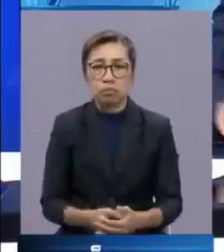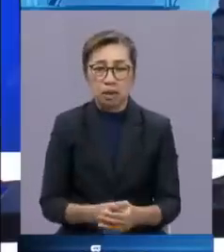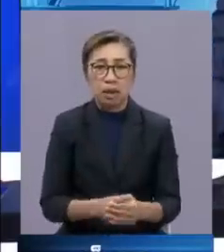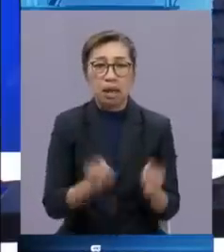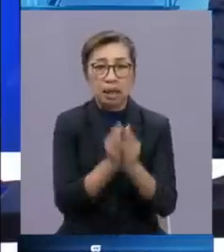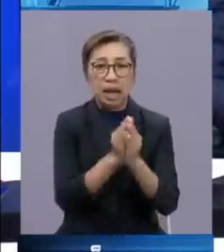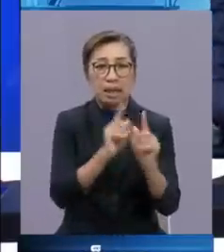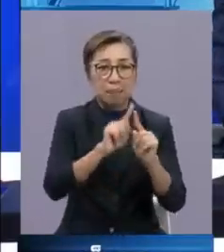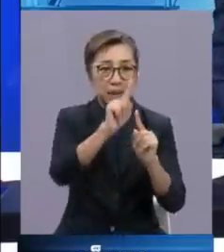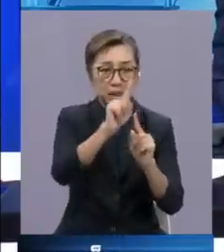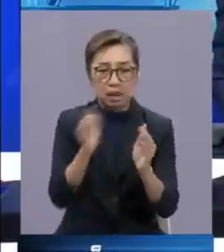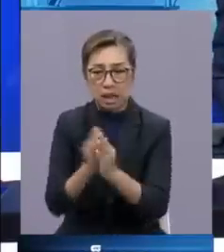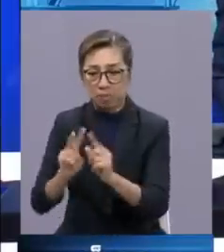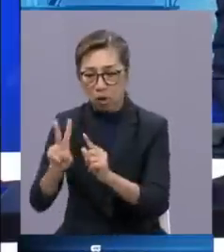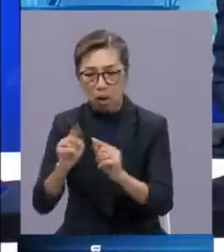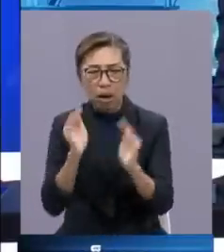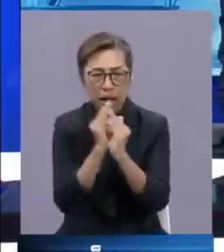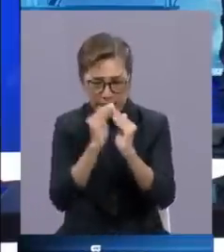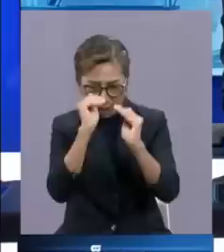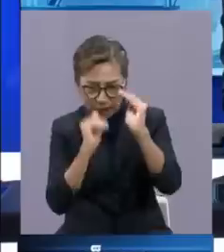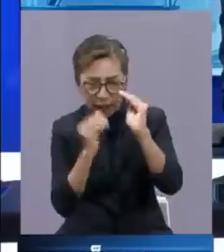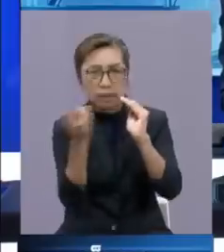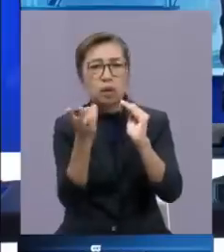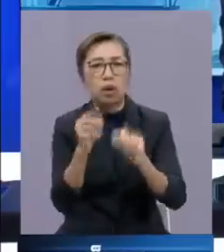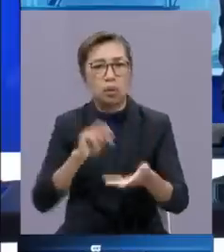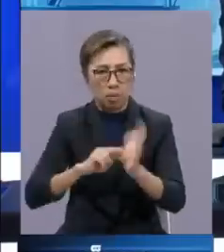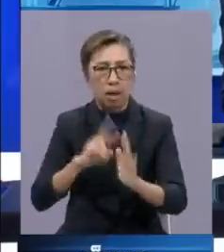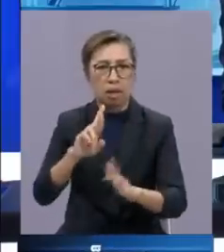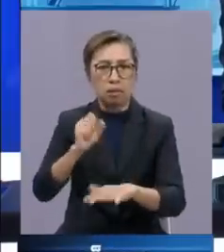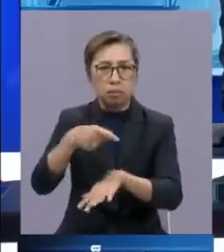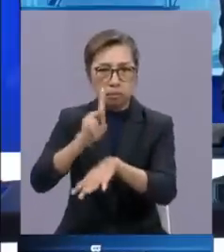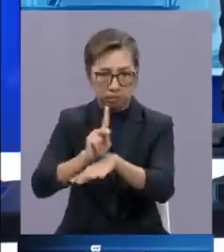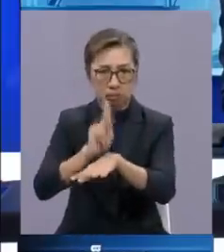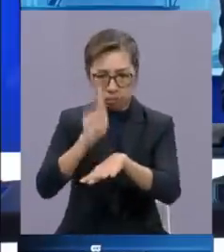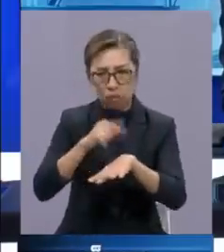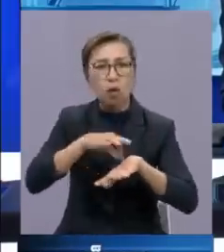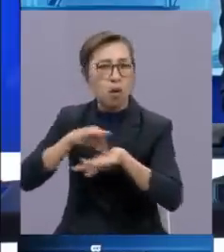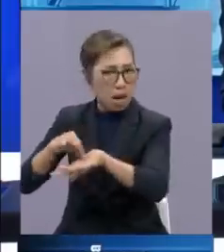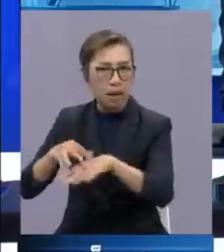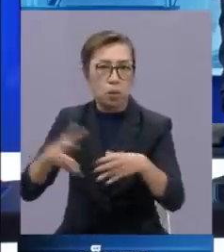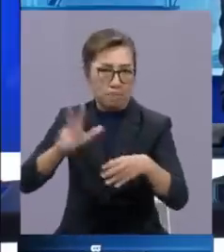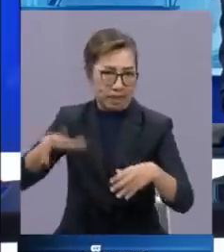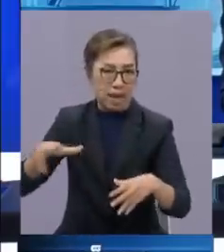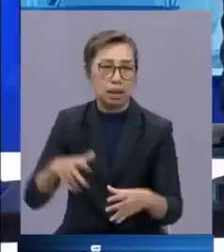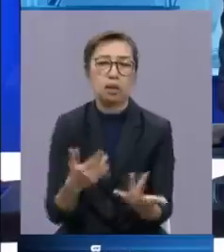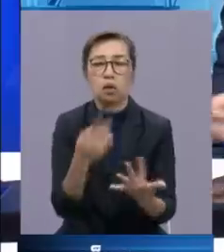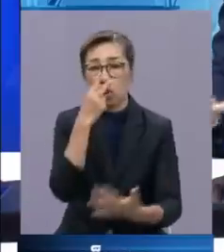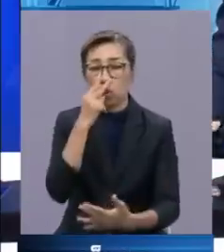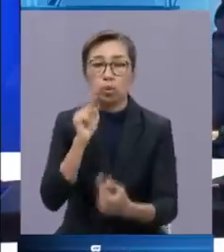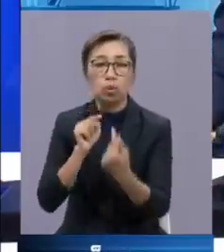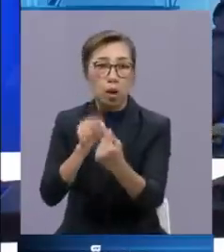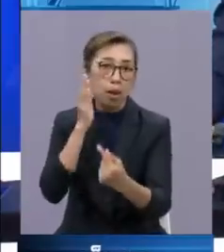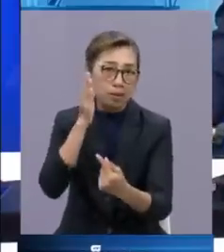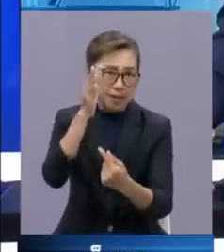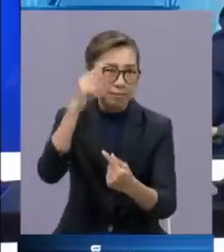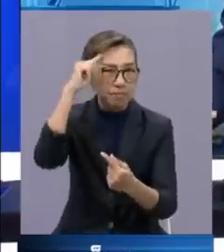1อันดับ2มันห่างกันไม่เยอะใช่ไหมยังไงก็ต้องแบบเอามาให้ได้ในส่วนของทางเพื่อไทยของเขาในตำแหน่งนี ้เดี๋ยวรอติดตามนะครับรายละเอียดค